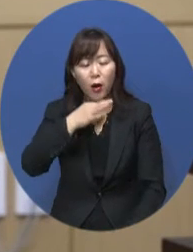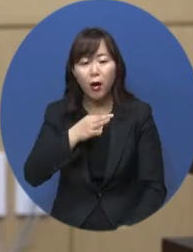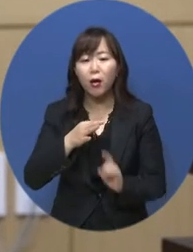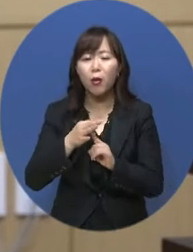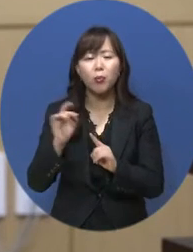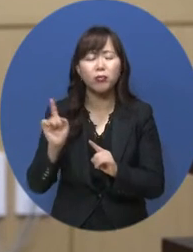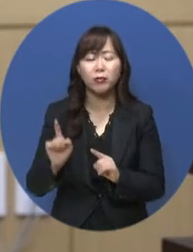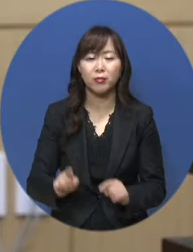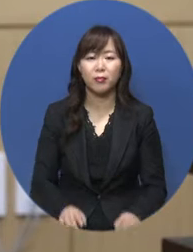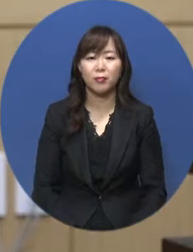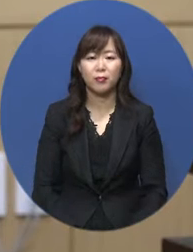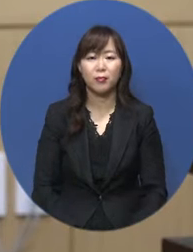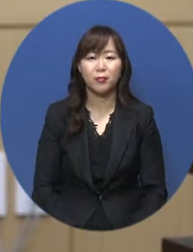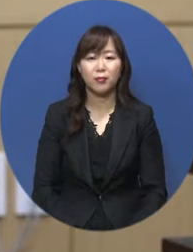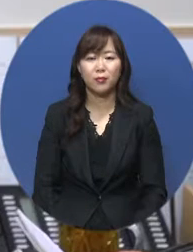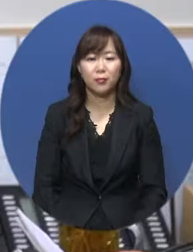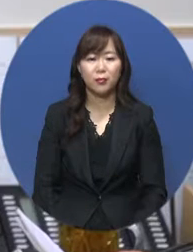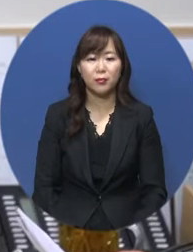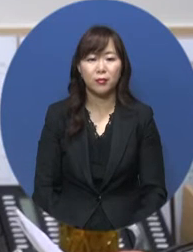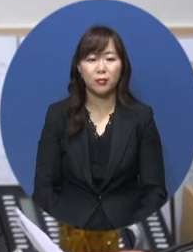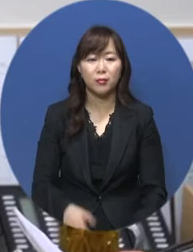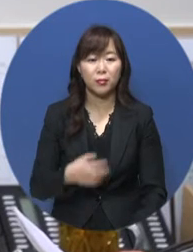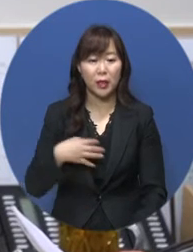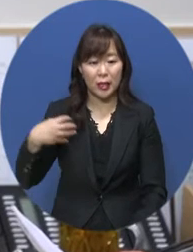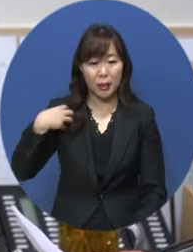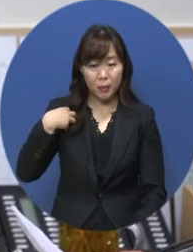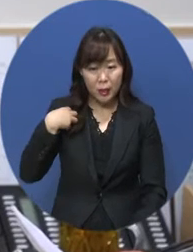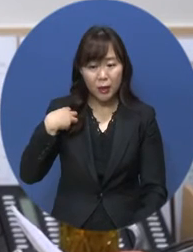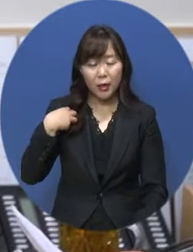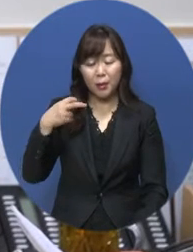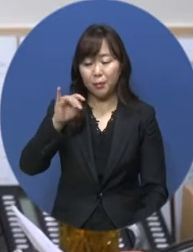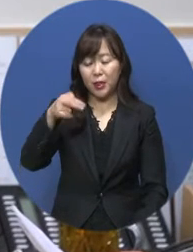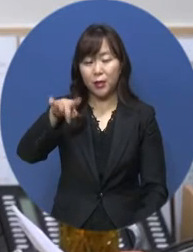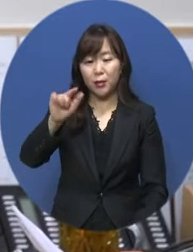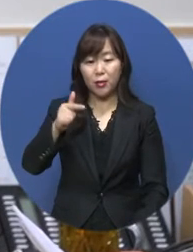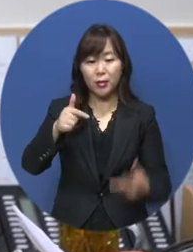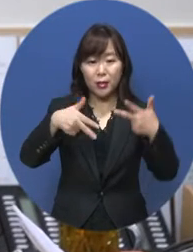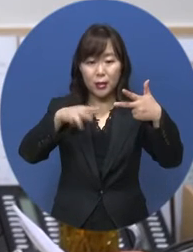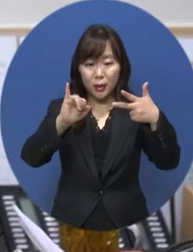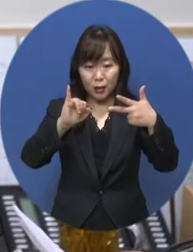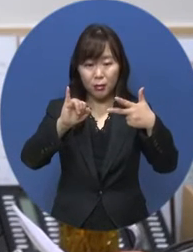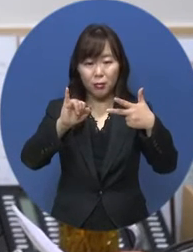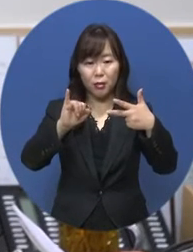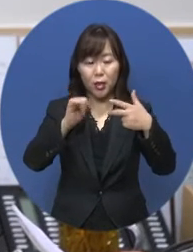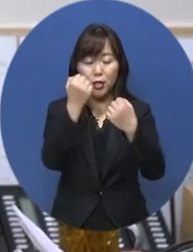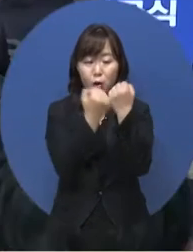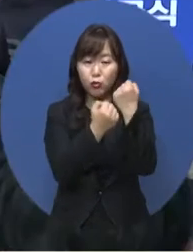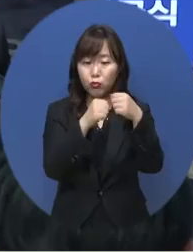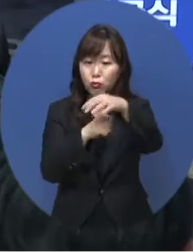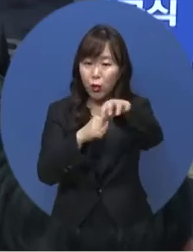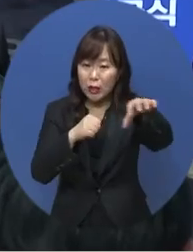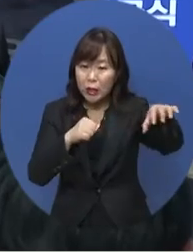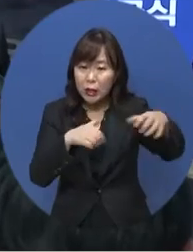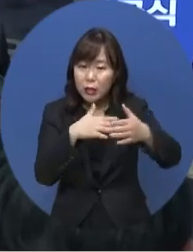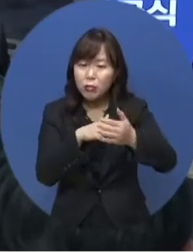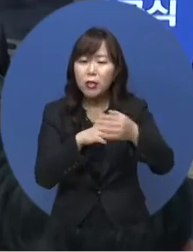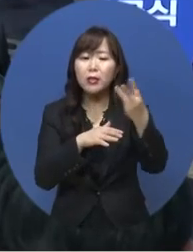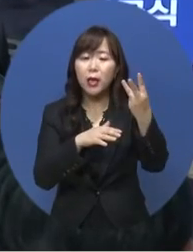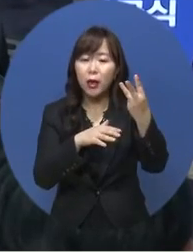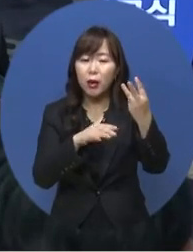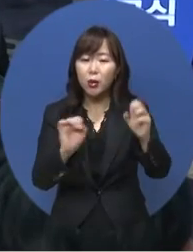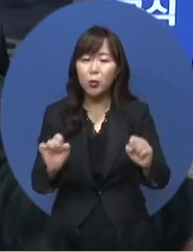어떤 것들을 생각하고 계시는지. 제 임기 예, 민선 7기에 들어서서 아, 연수원이 3개가 이렇게 이제 거의